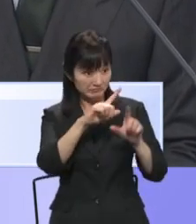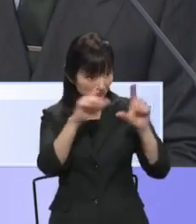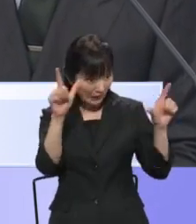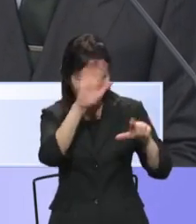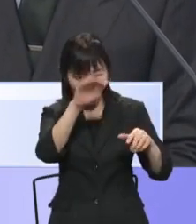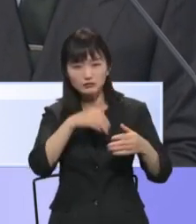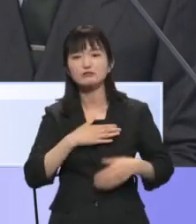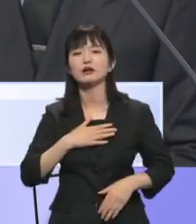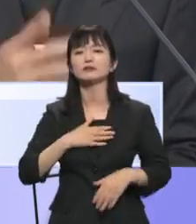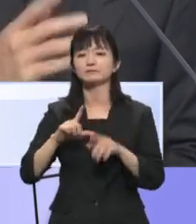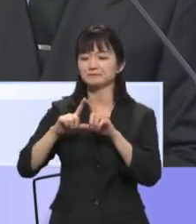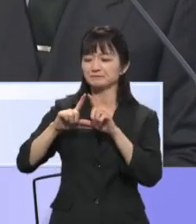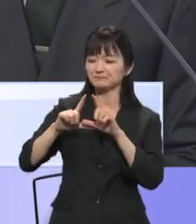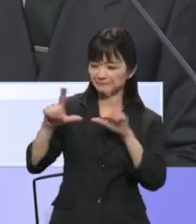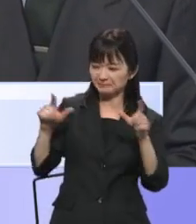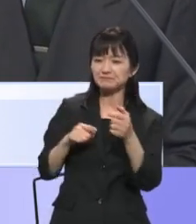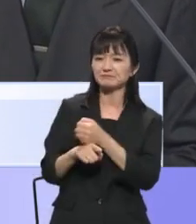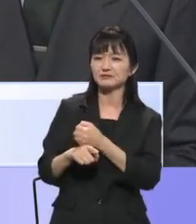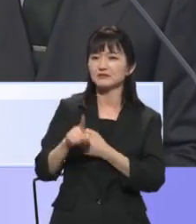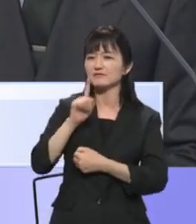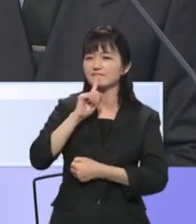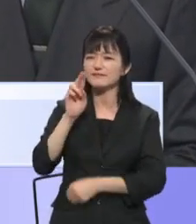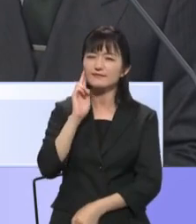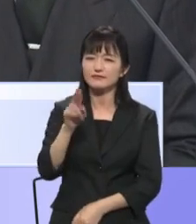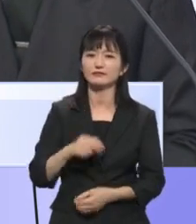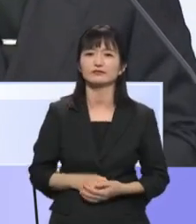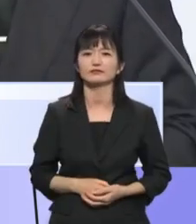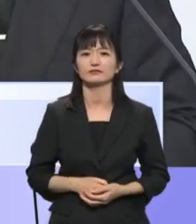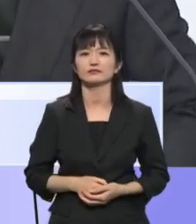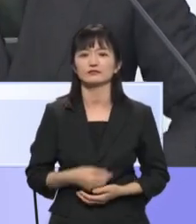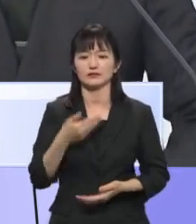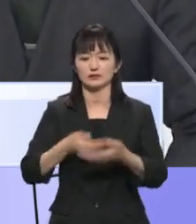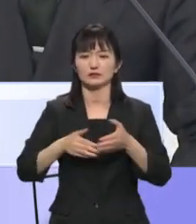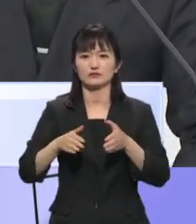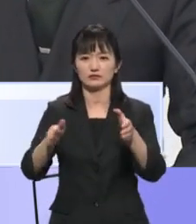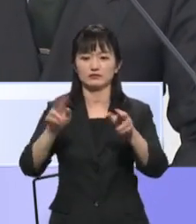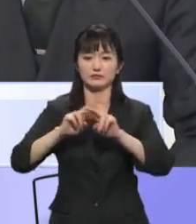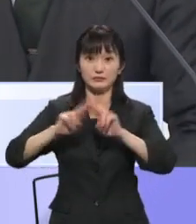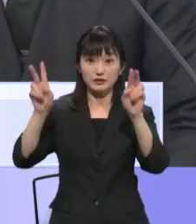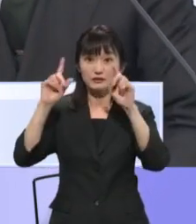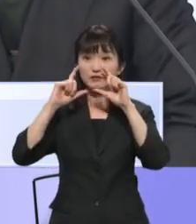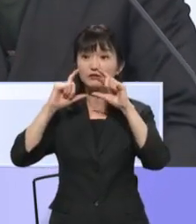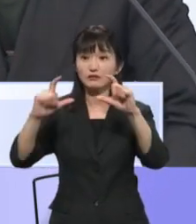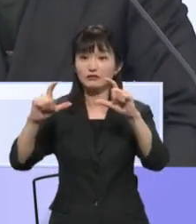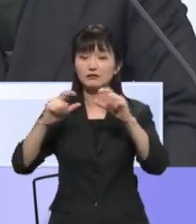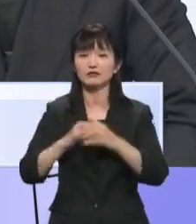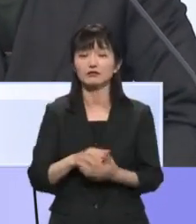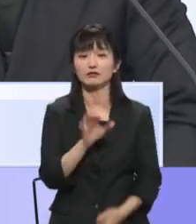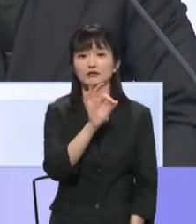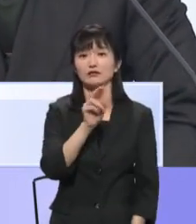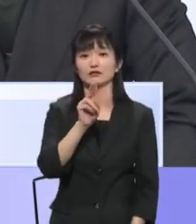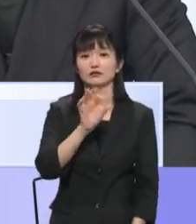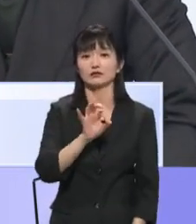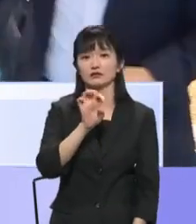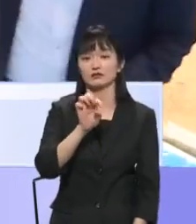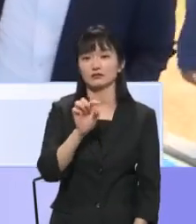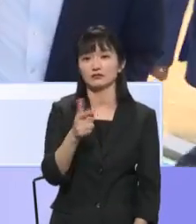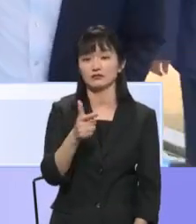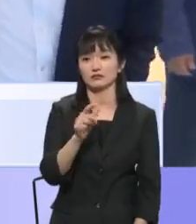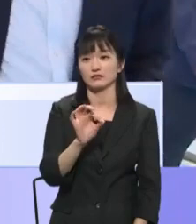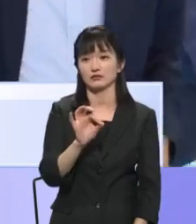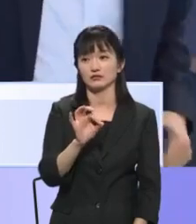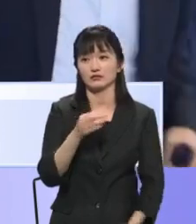이런 차원에서 하고 있는게 아닌가 싶고요 최근에 백지아 선언하고 이런 상황에서이 양평 고속도로 관련해 가지고 한동원